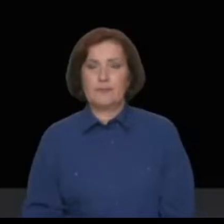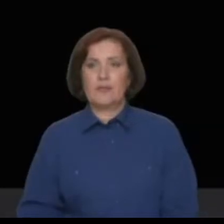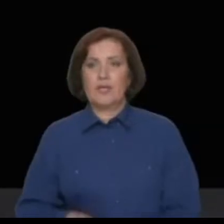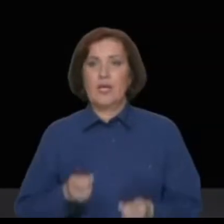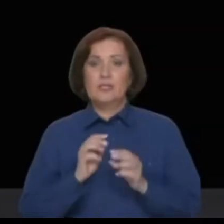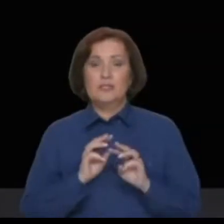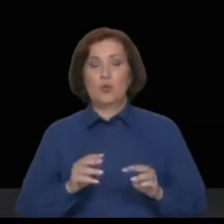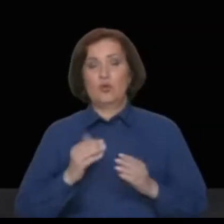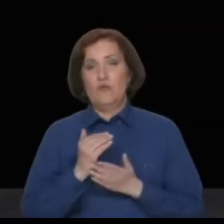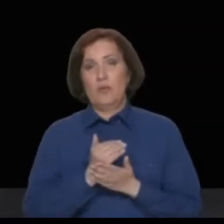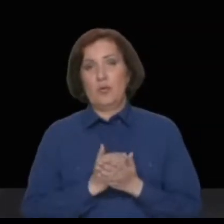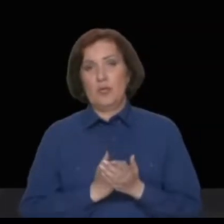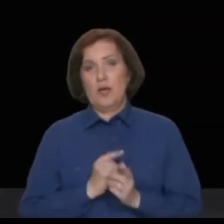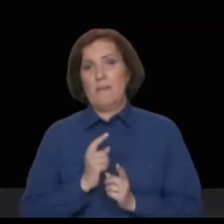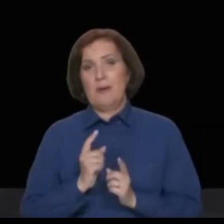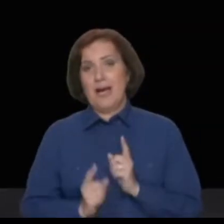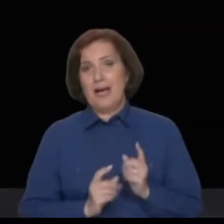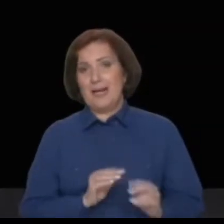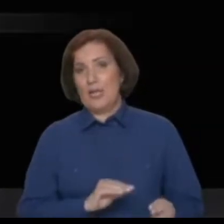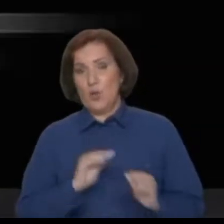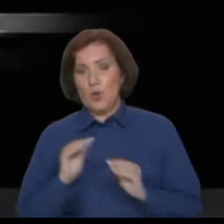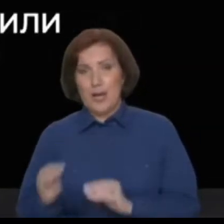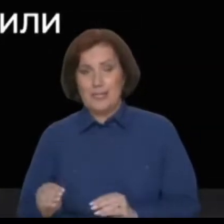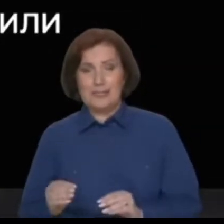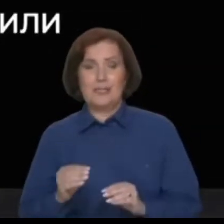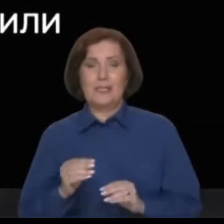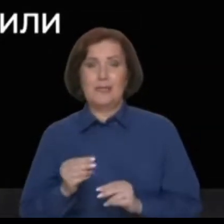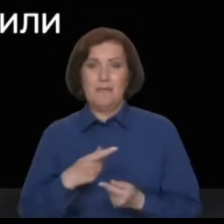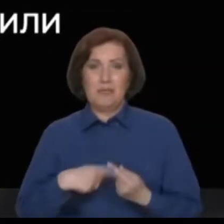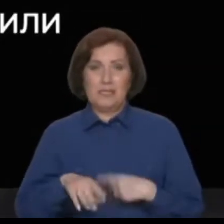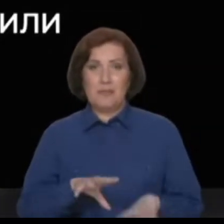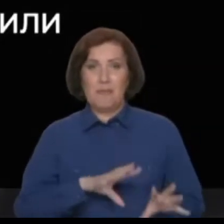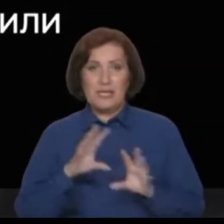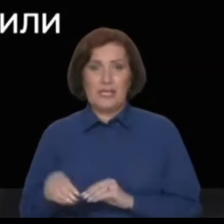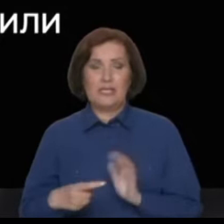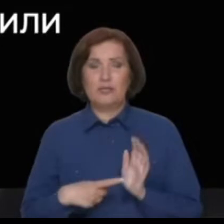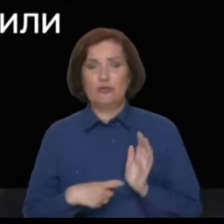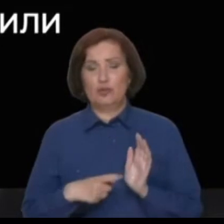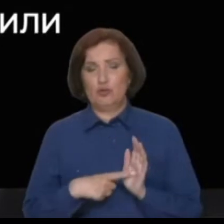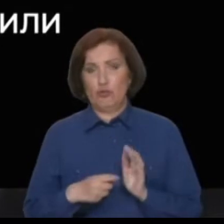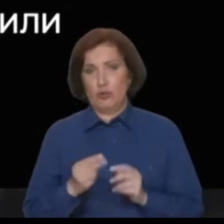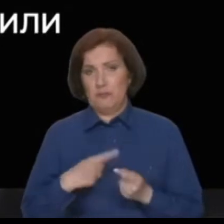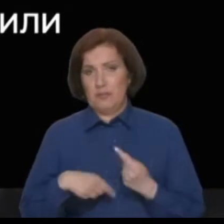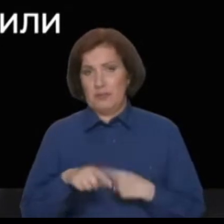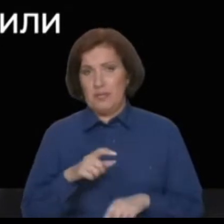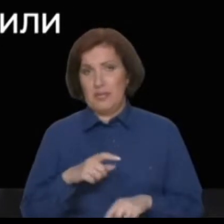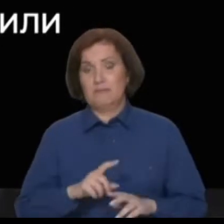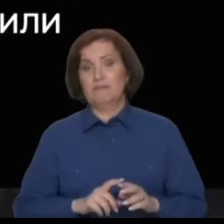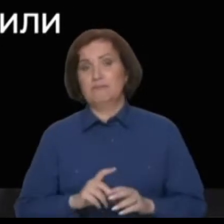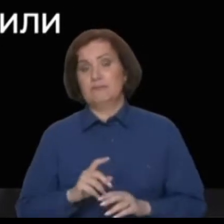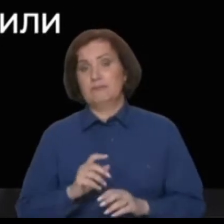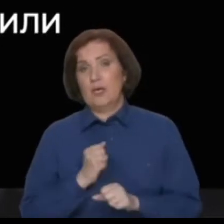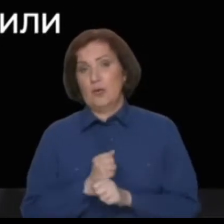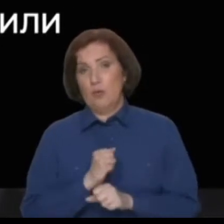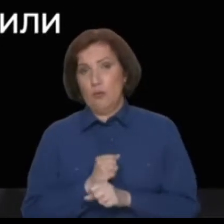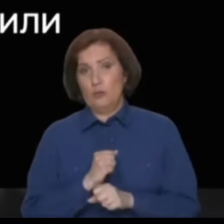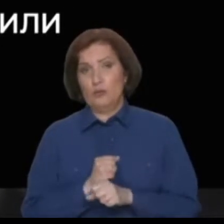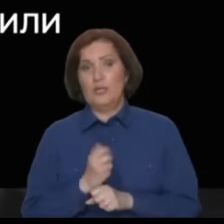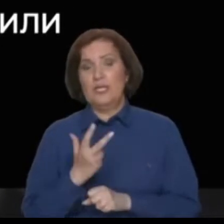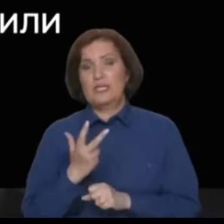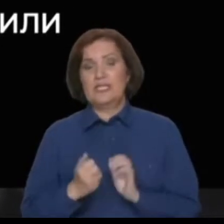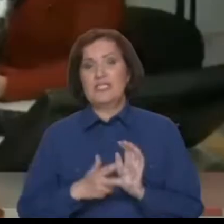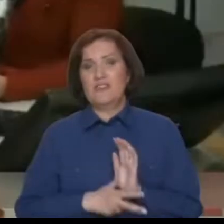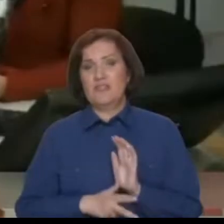За урядовою програмою релокації бізнесу в безпечніші регіони переїхали 600 підприємств. Налагодили роботу 380